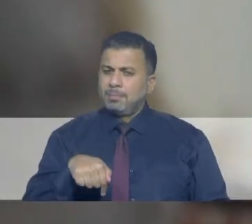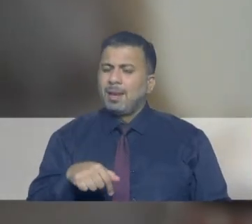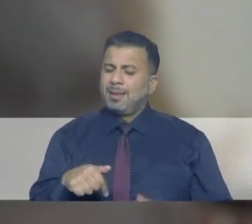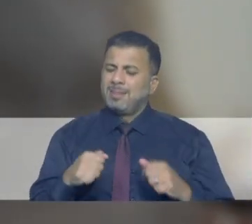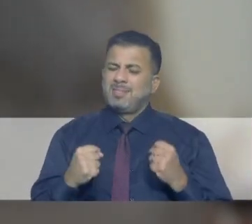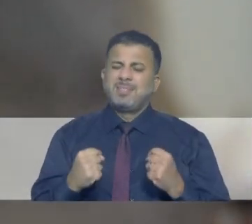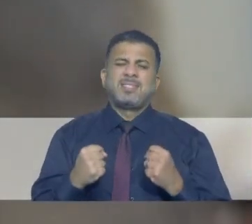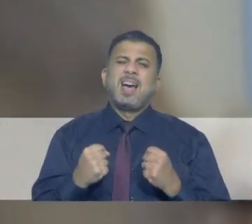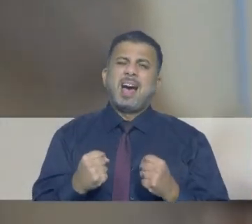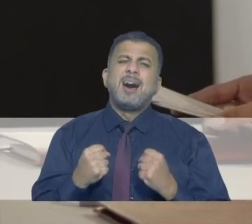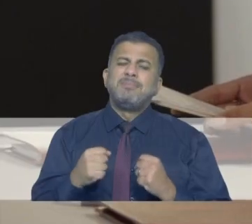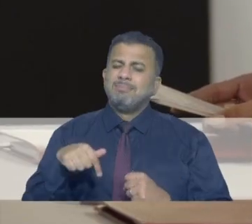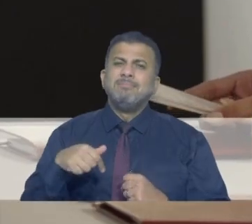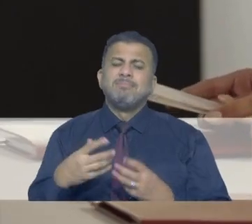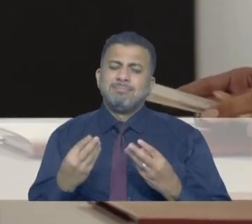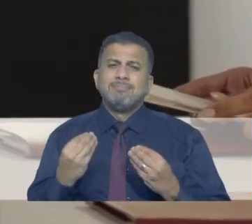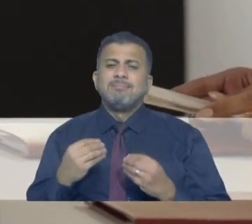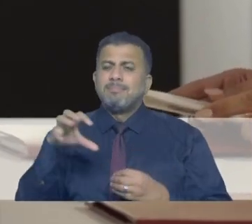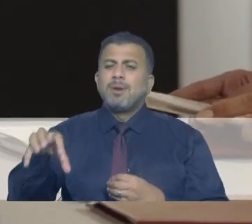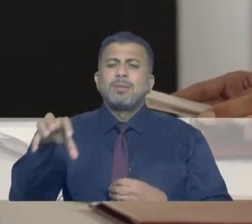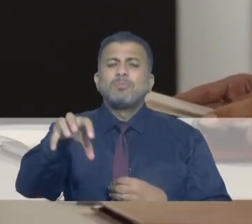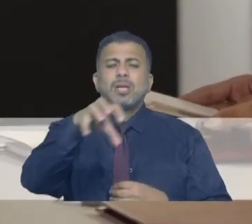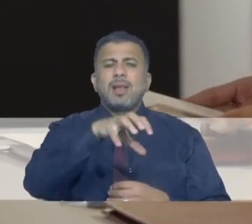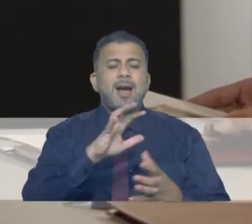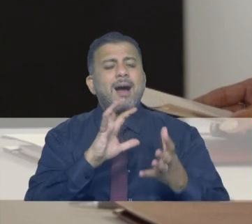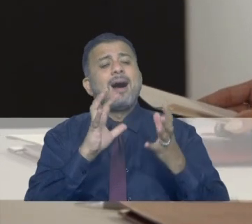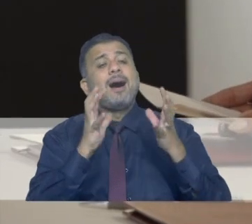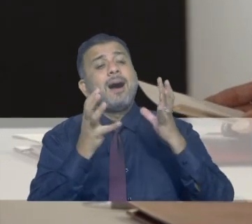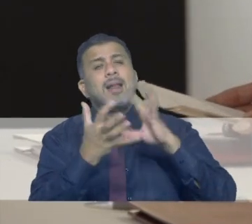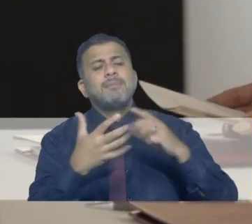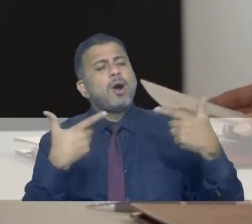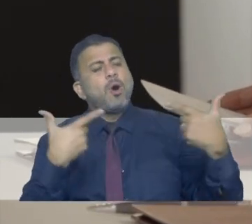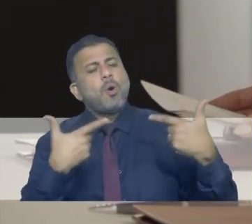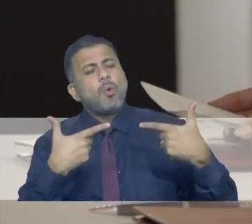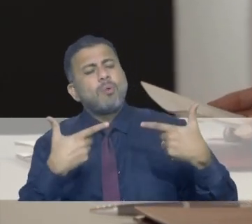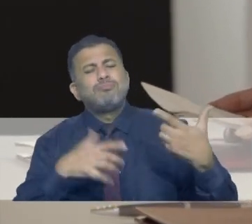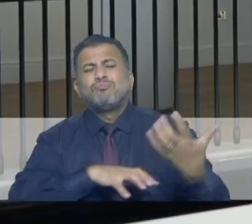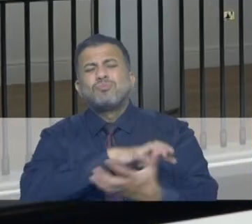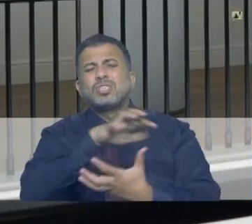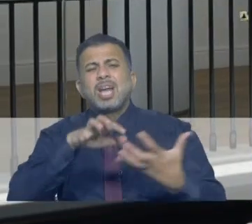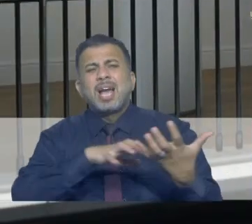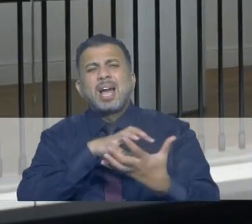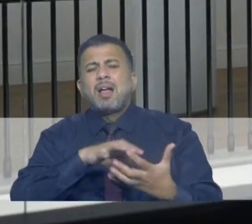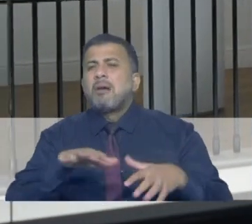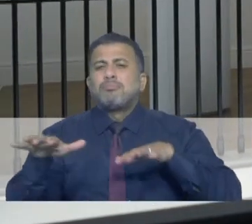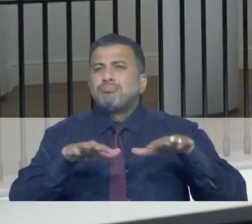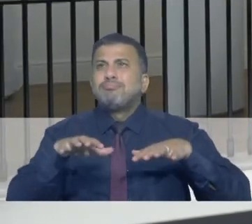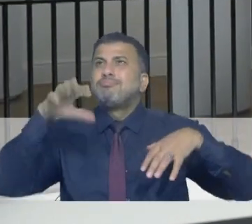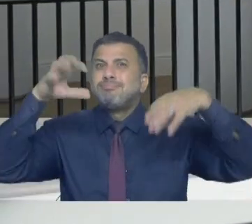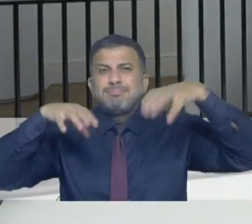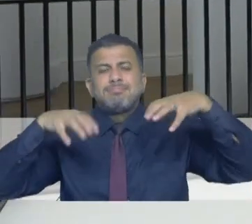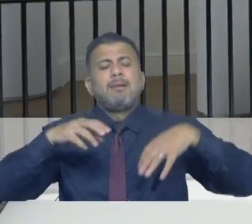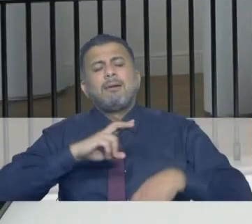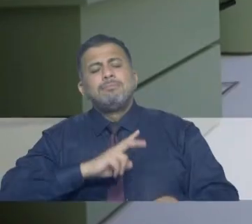الصعبة التي يمر بها العديد من بلدان العالم جراء الحروب والصراعات والكوارث الطبيعية،